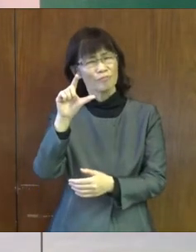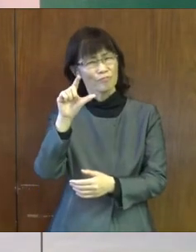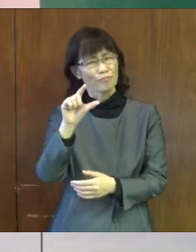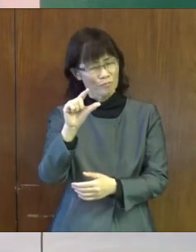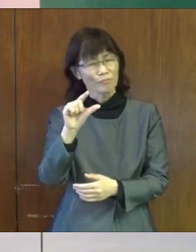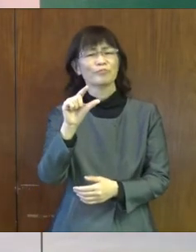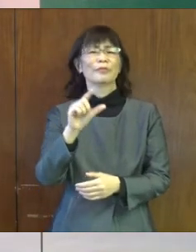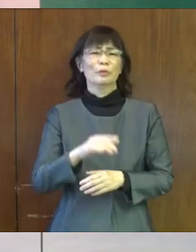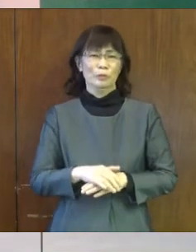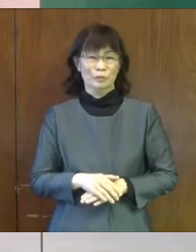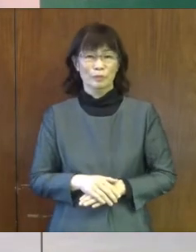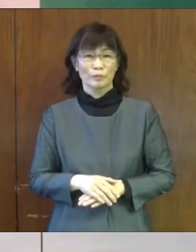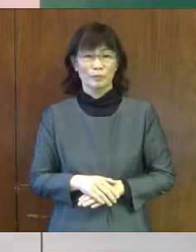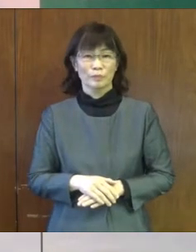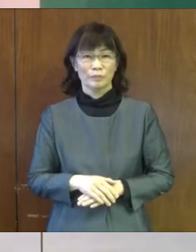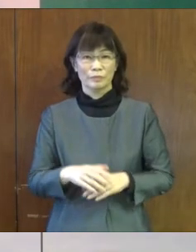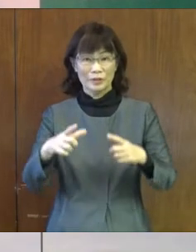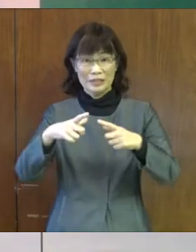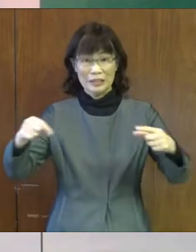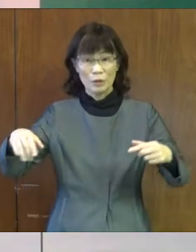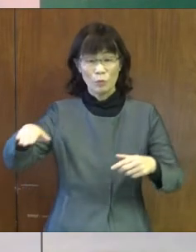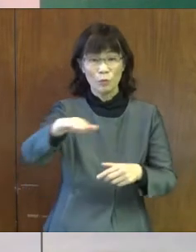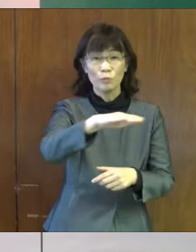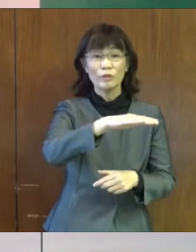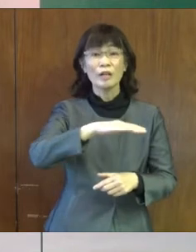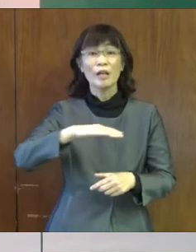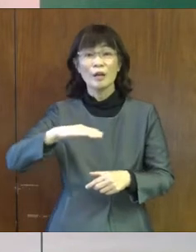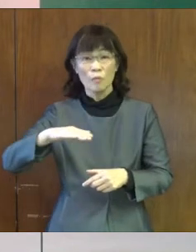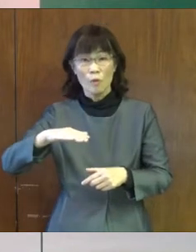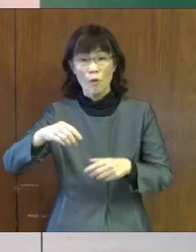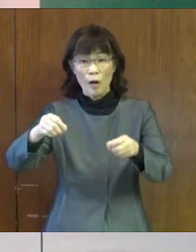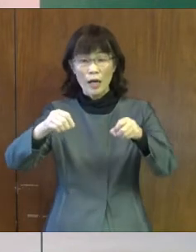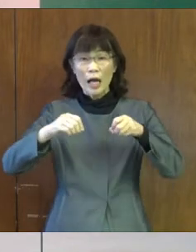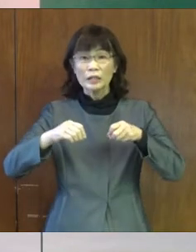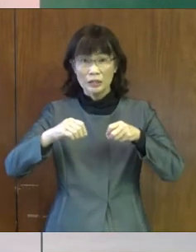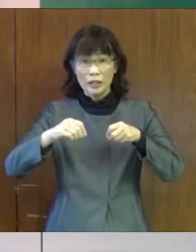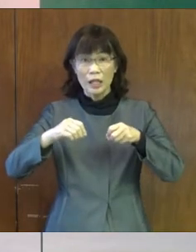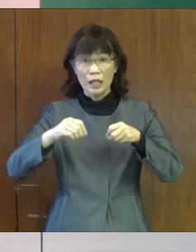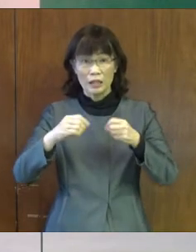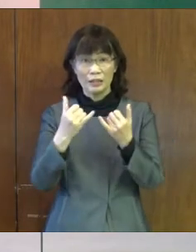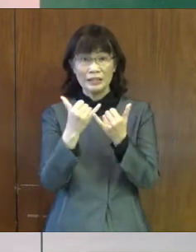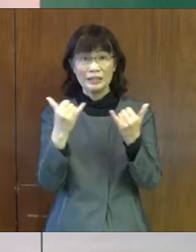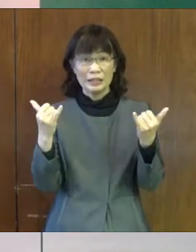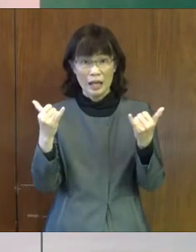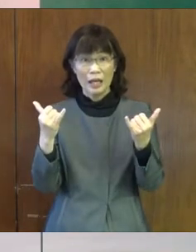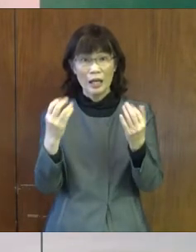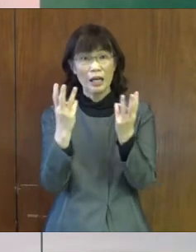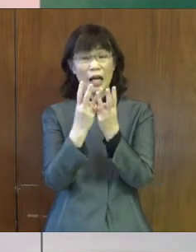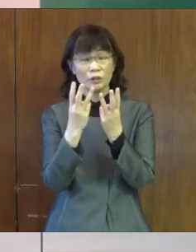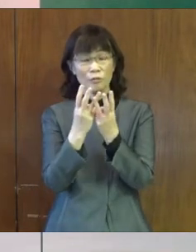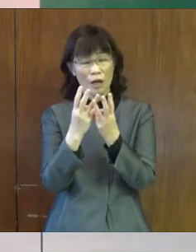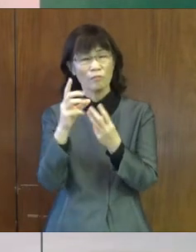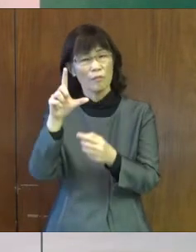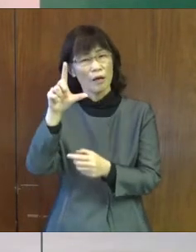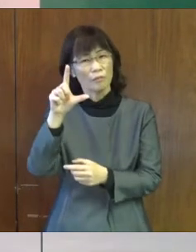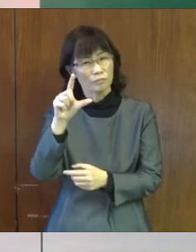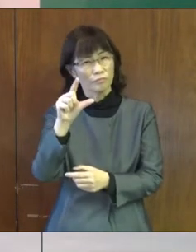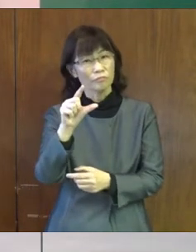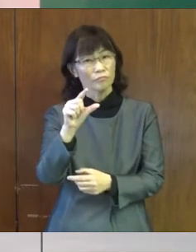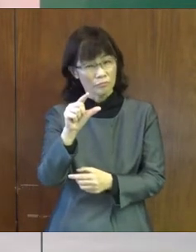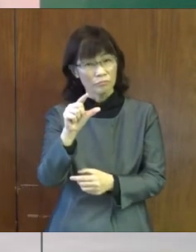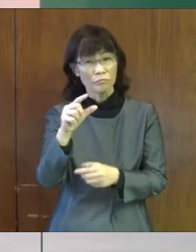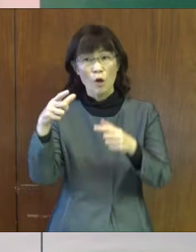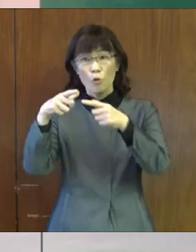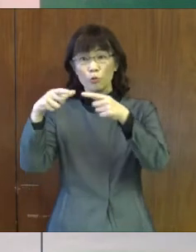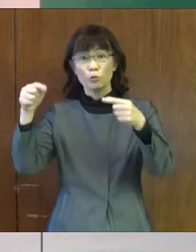。全国的にも感染症患者数は減少傾向にあり、